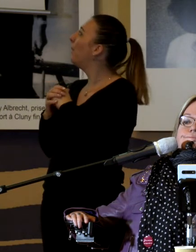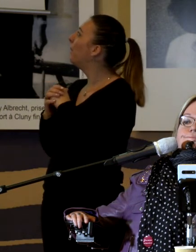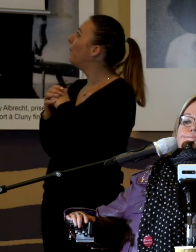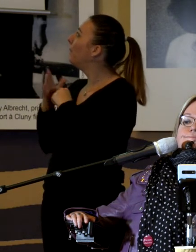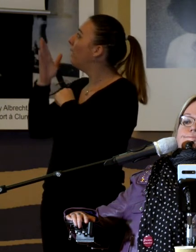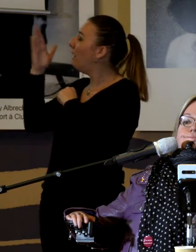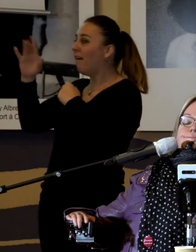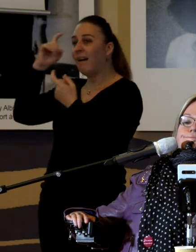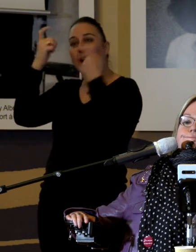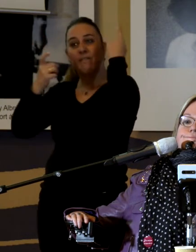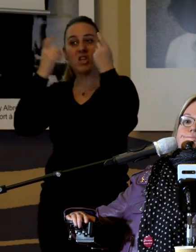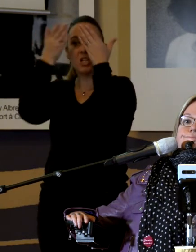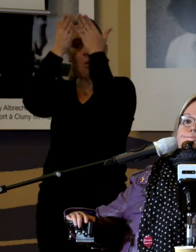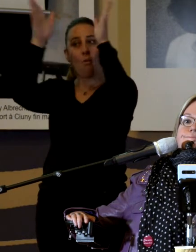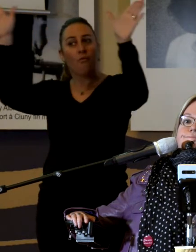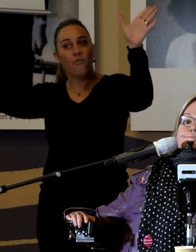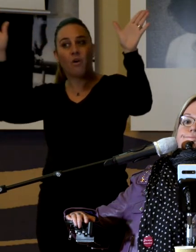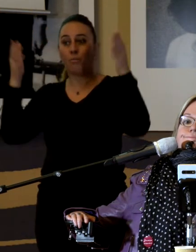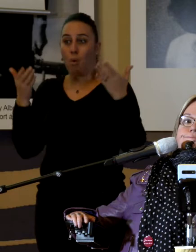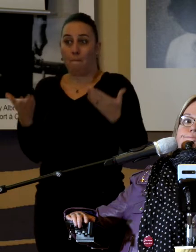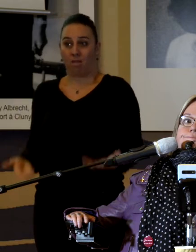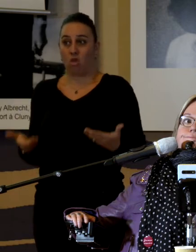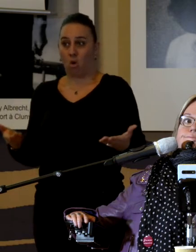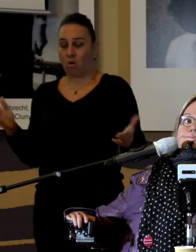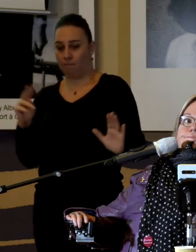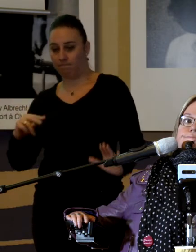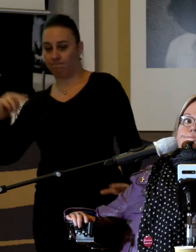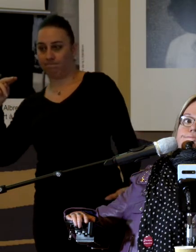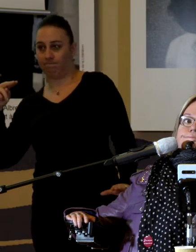une ouverture, hein, sur le présent.